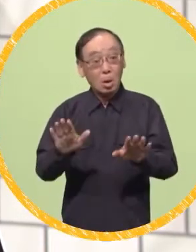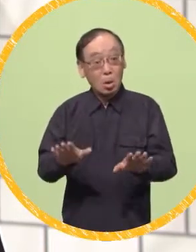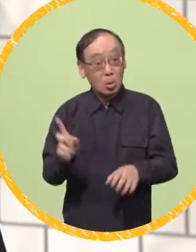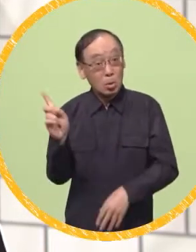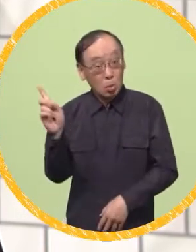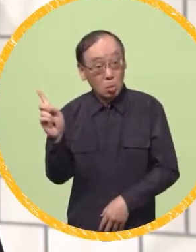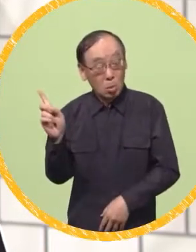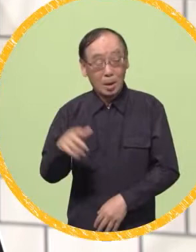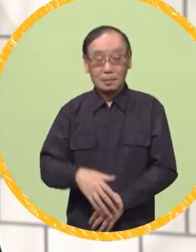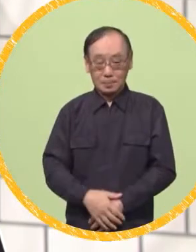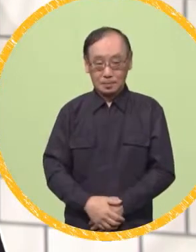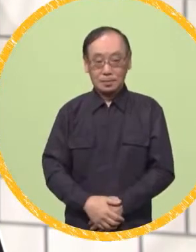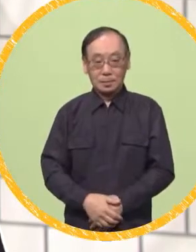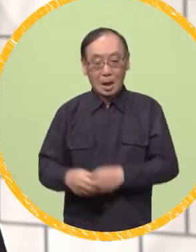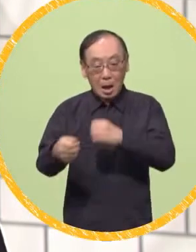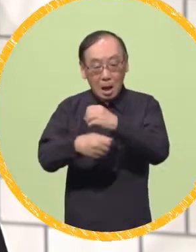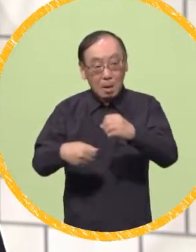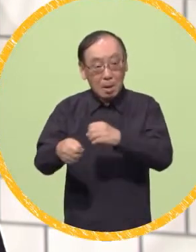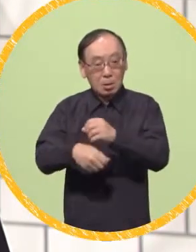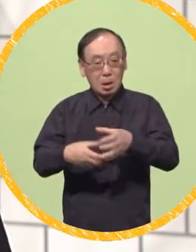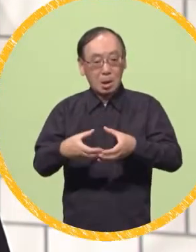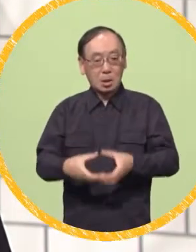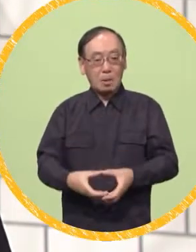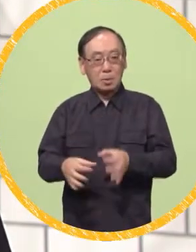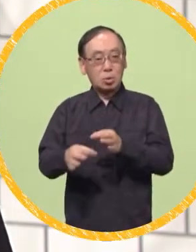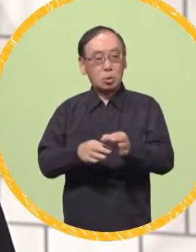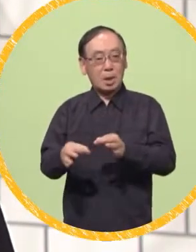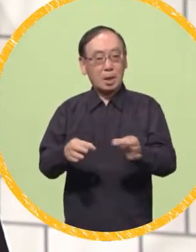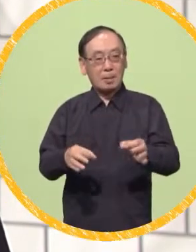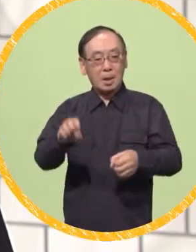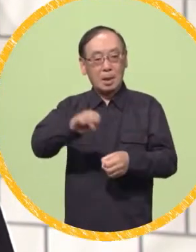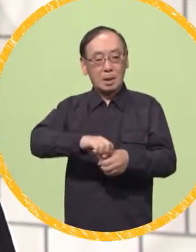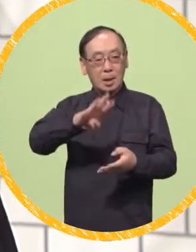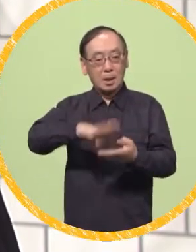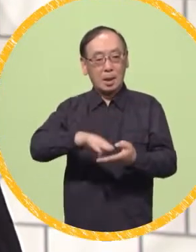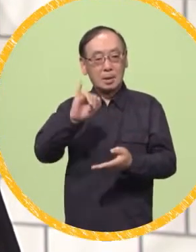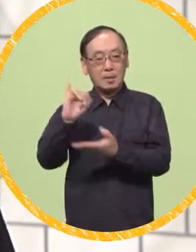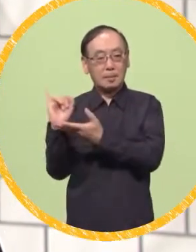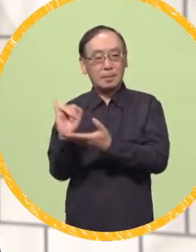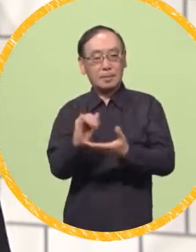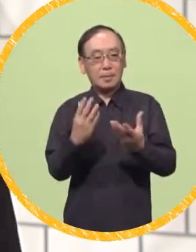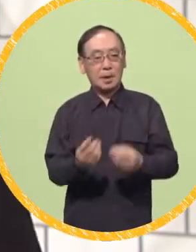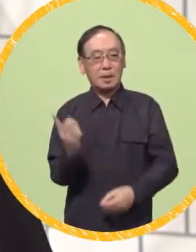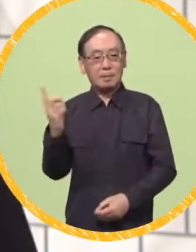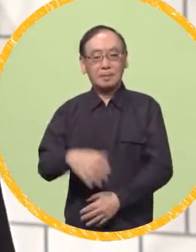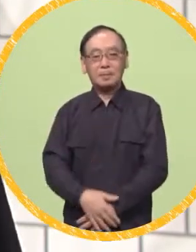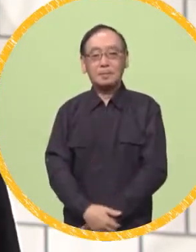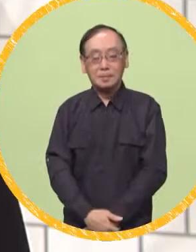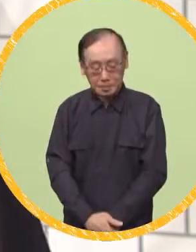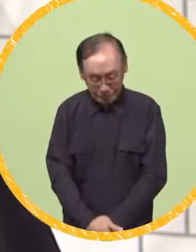the sunrise シャック鎌倉大仏殿から武田さんがスタジオに来ていただいてまーす